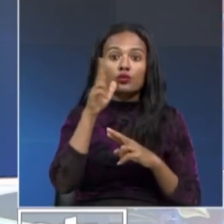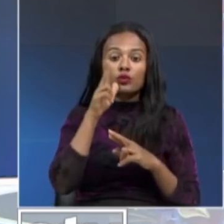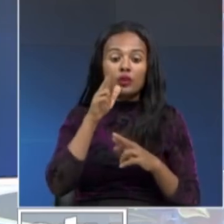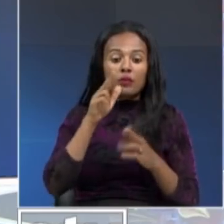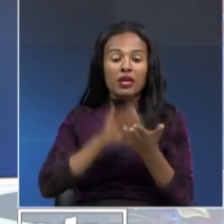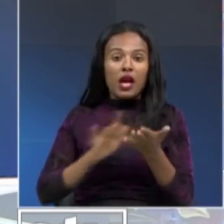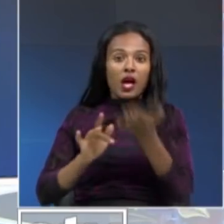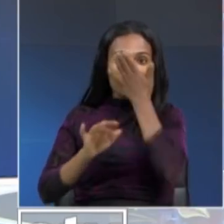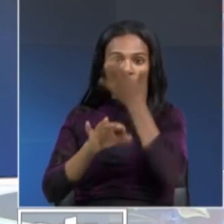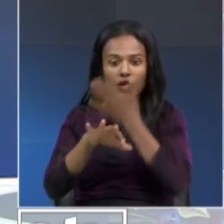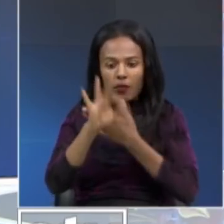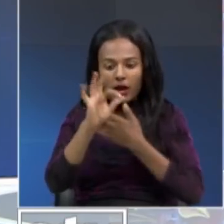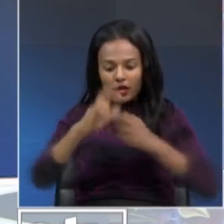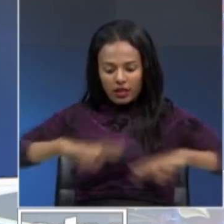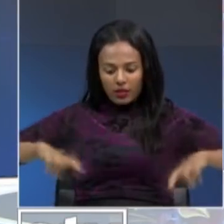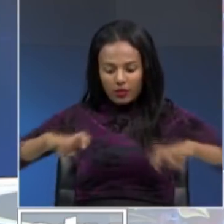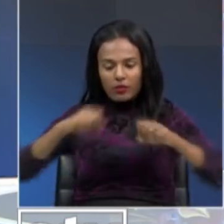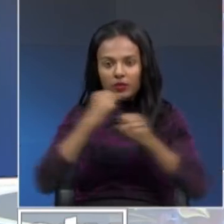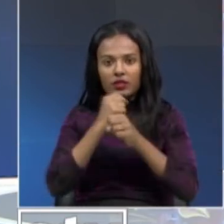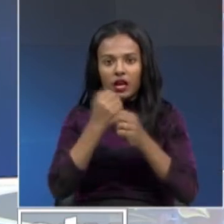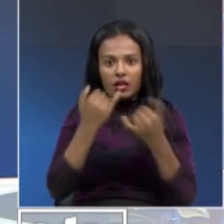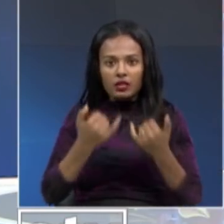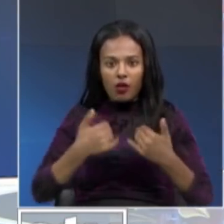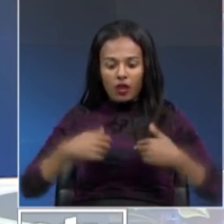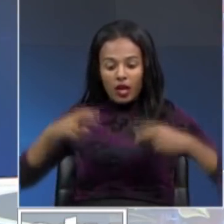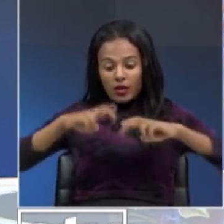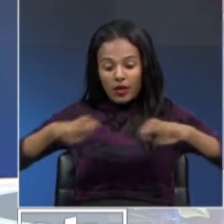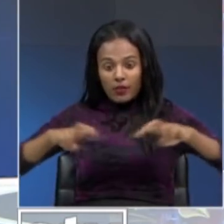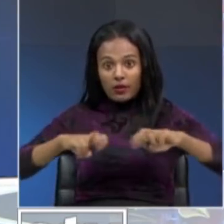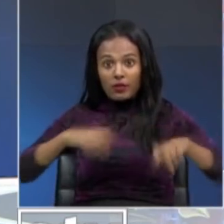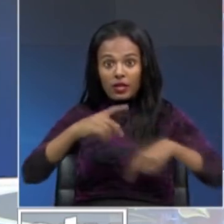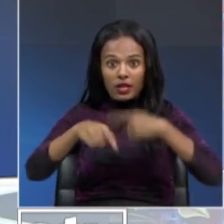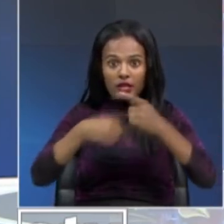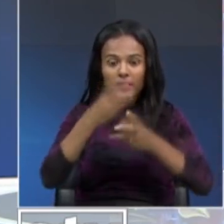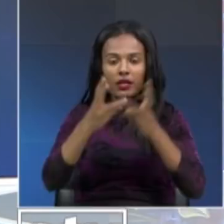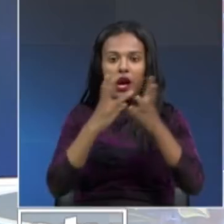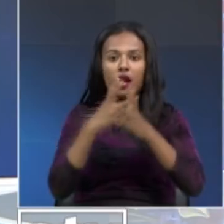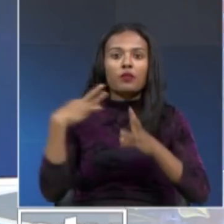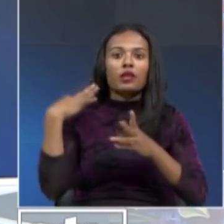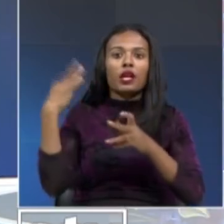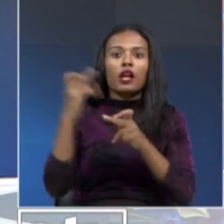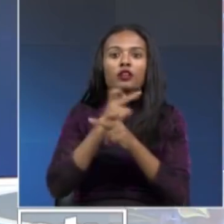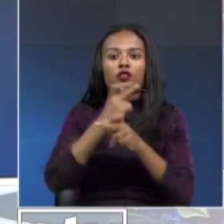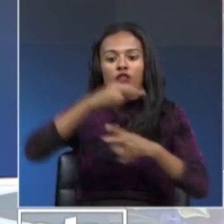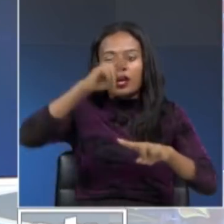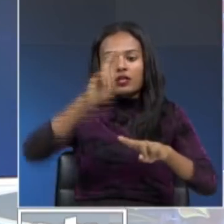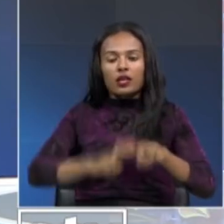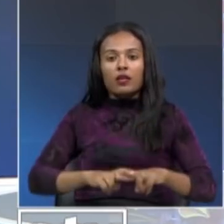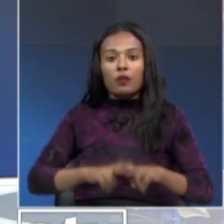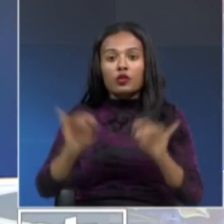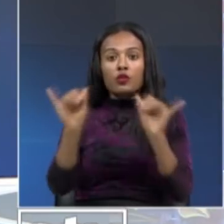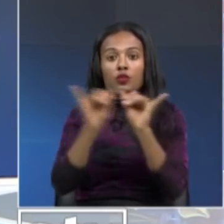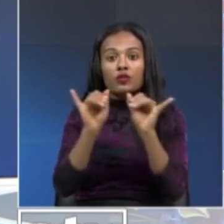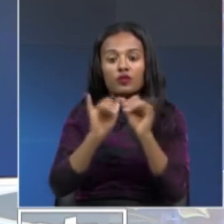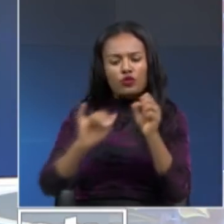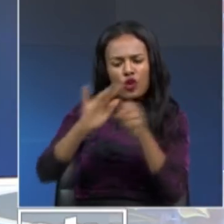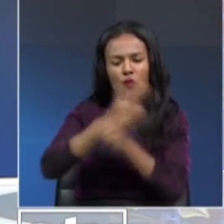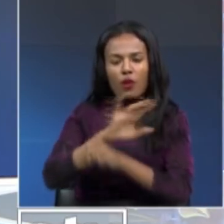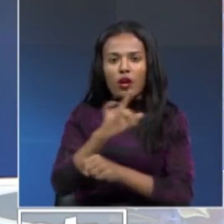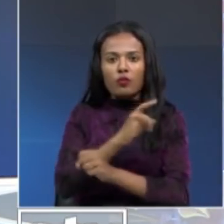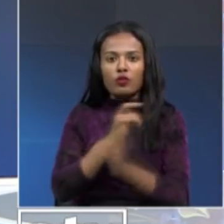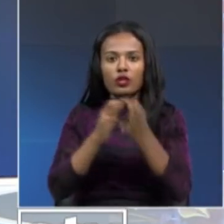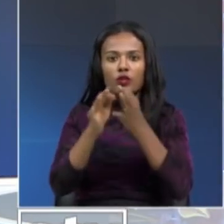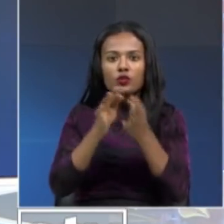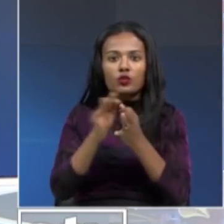መድኃኒቱን የማግኘት የምርምር ስራ እስካሁን ያለው የምርምር ሂደት የዓለም የጤና ድርጅት ያስቀመጣቸውን መስፈርቶች ያሟላ መሆኑን